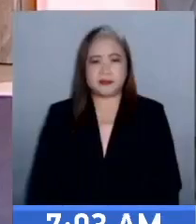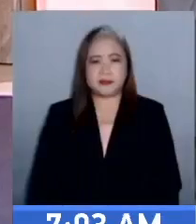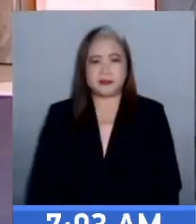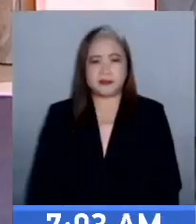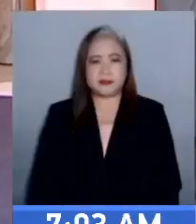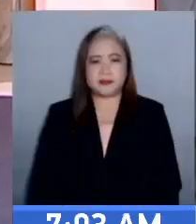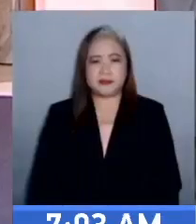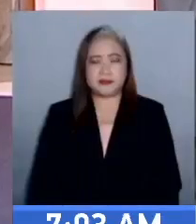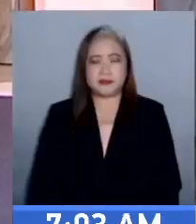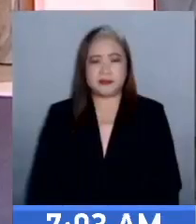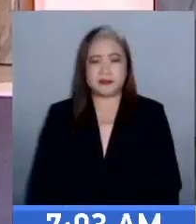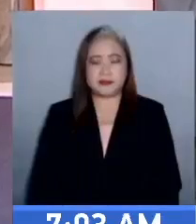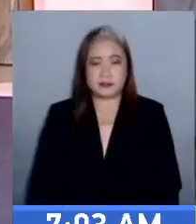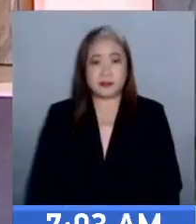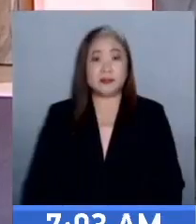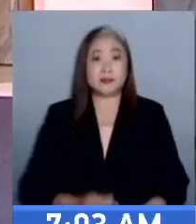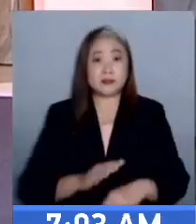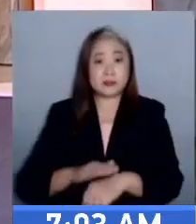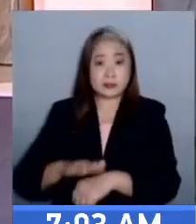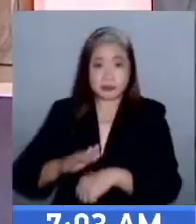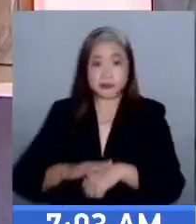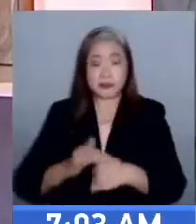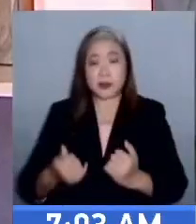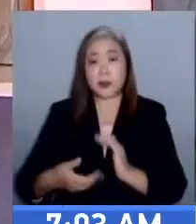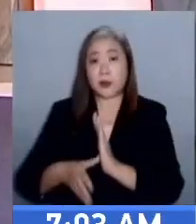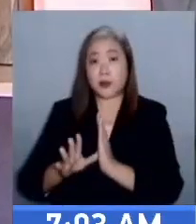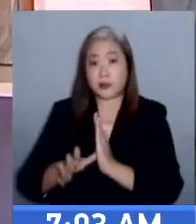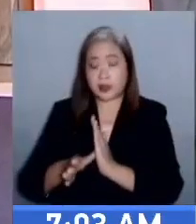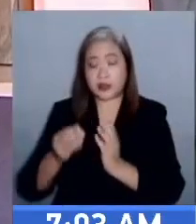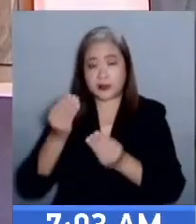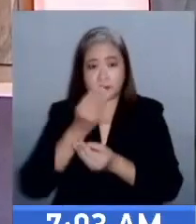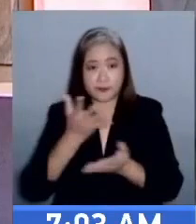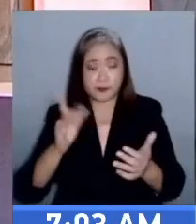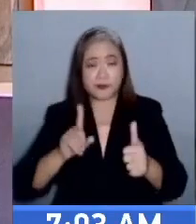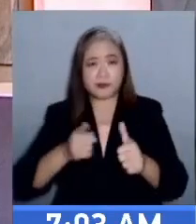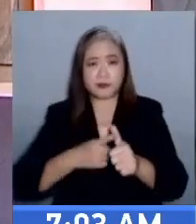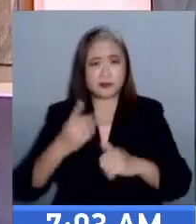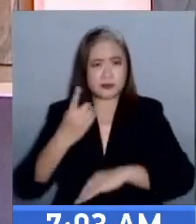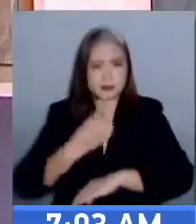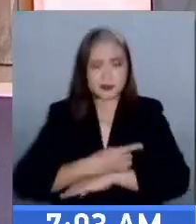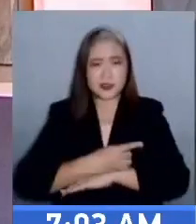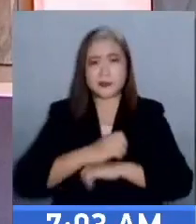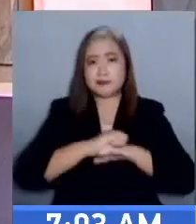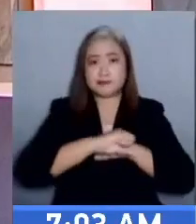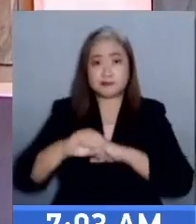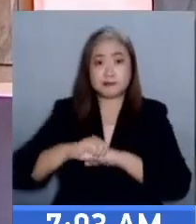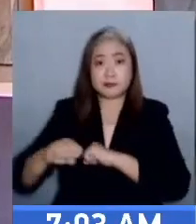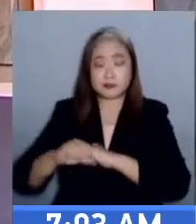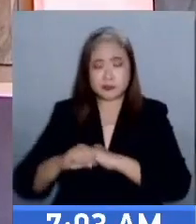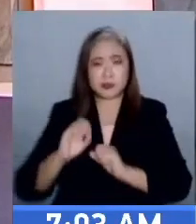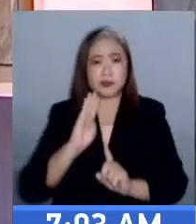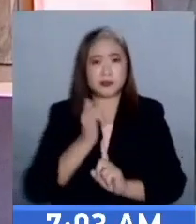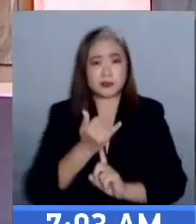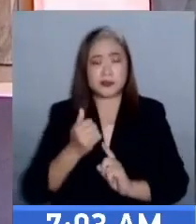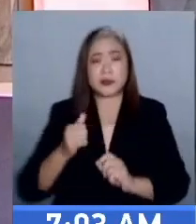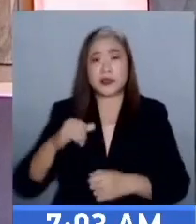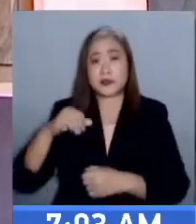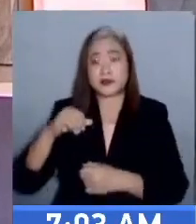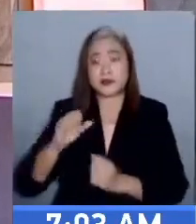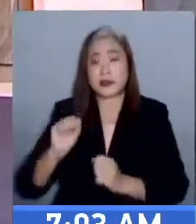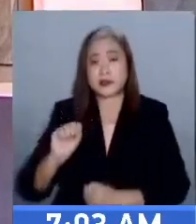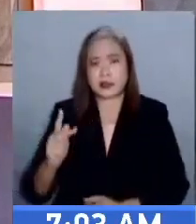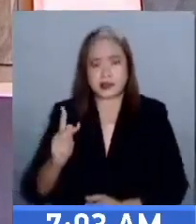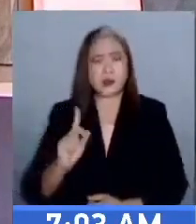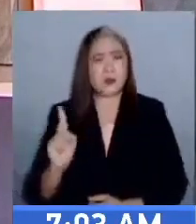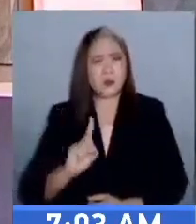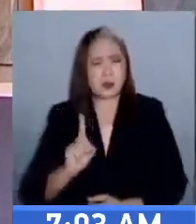Paalala ng COMELEC ay unang araw ng kampanya para sa barangay at sangguniang kabataan elections, disqualification ang posibleng kaharapin ng